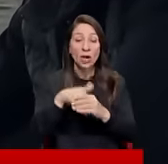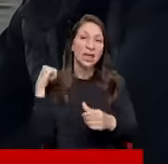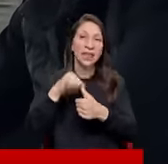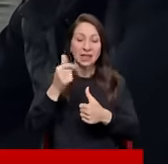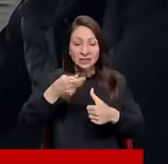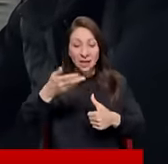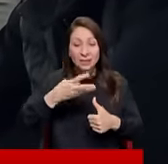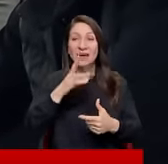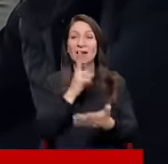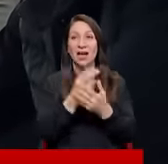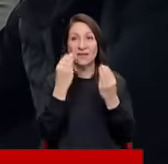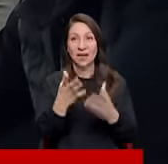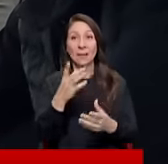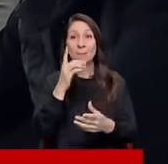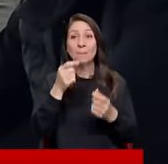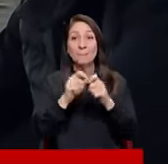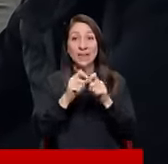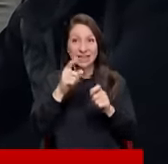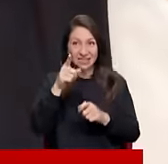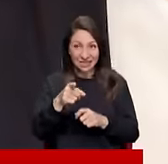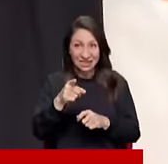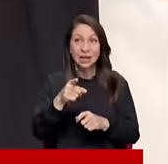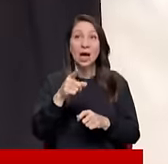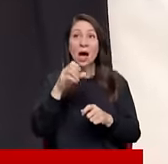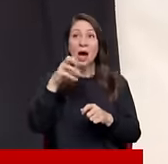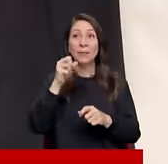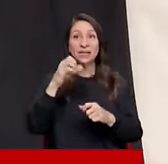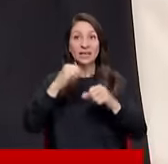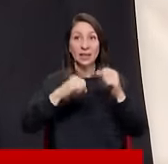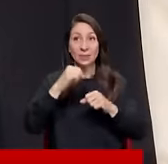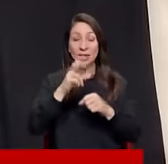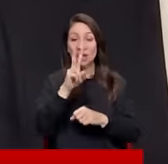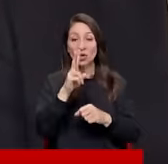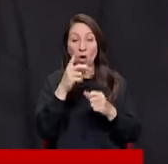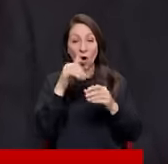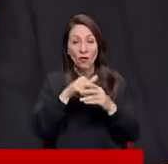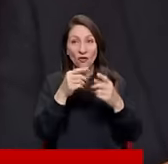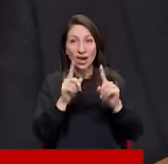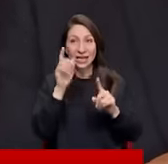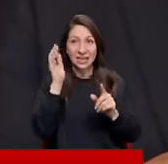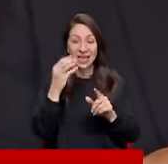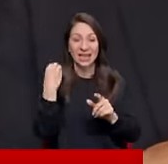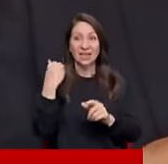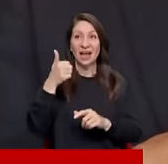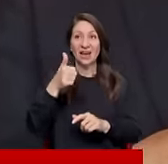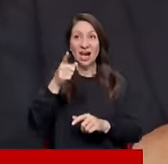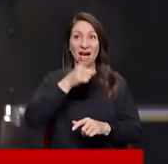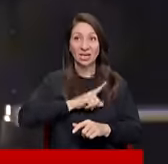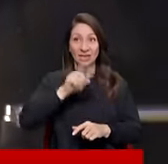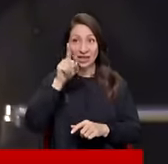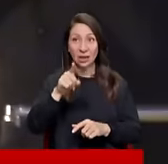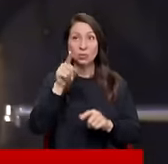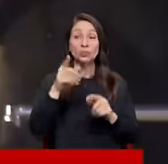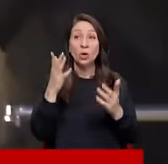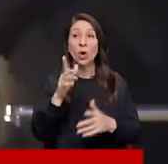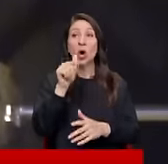yeniden sayılmasına karar verilen Bitlis Gür Ormak'ta ise AK Partili rakibini 2 oy farkla geçen Yeniden Refah Partisi'nin adayı bu